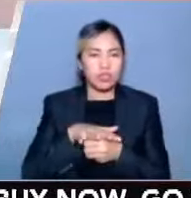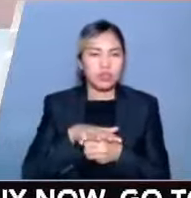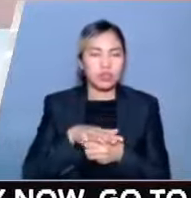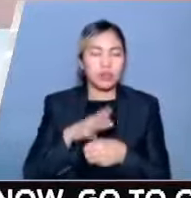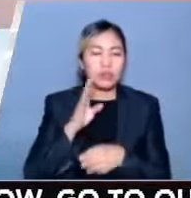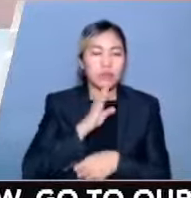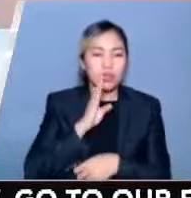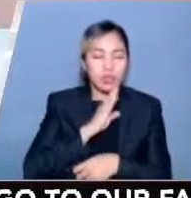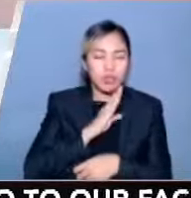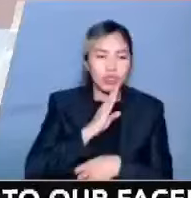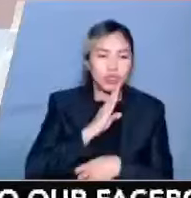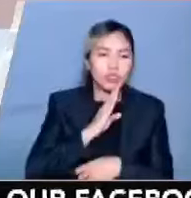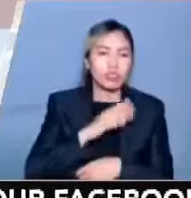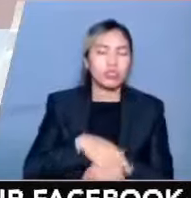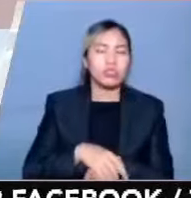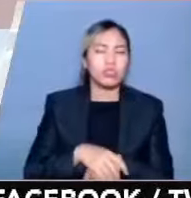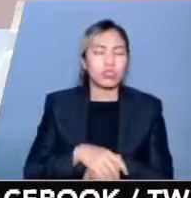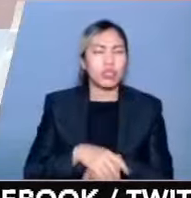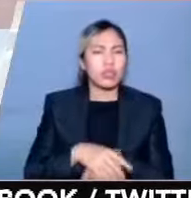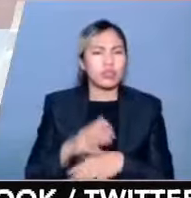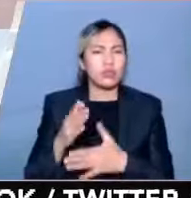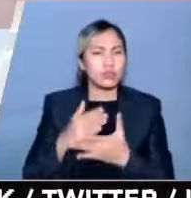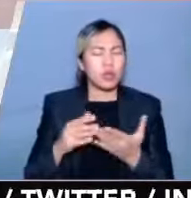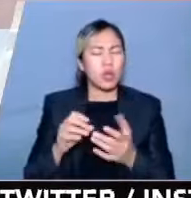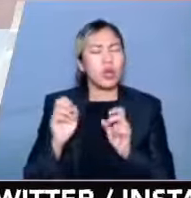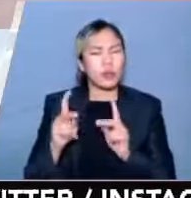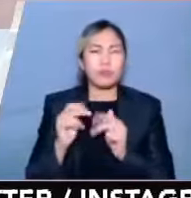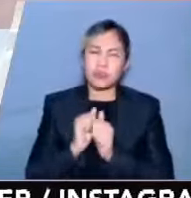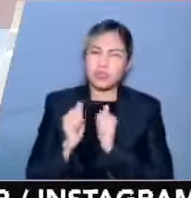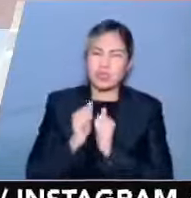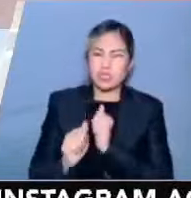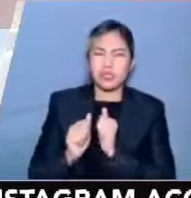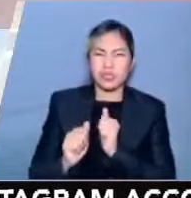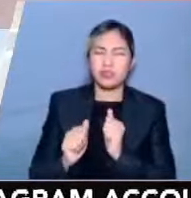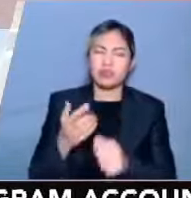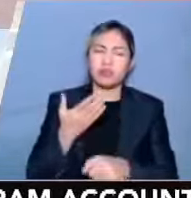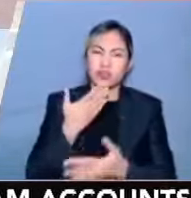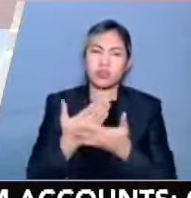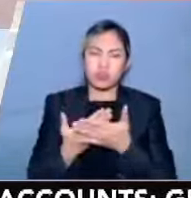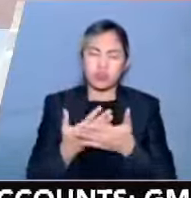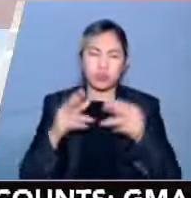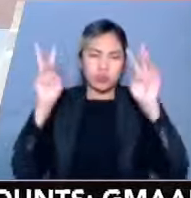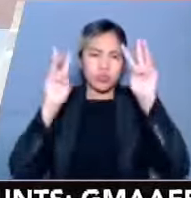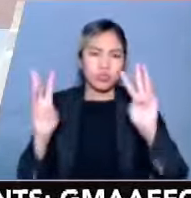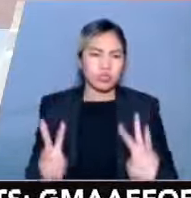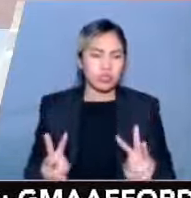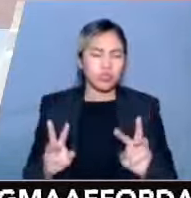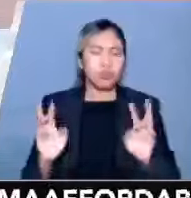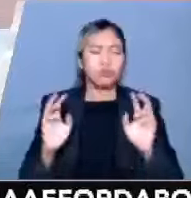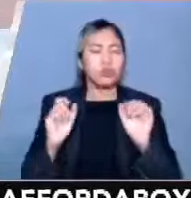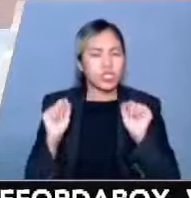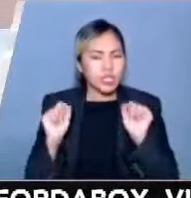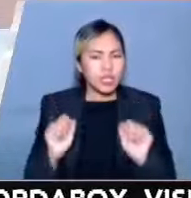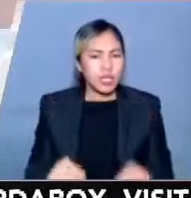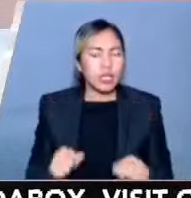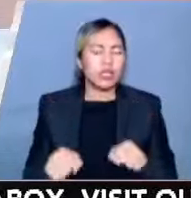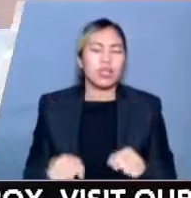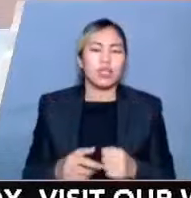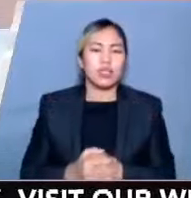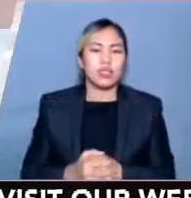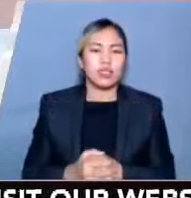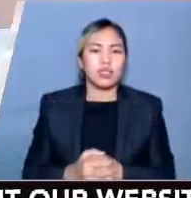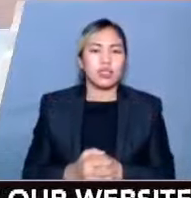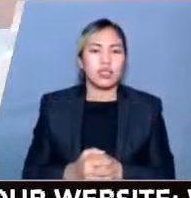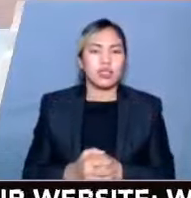na okay, na medyo, when I say okay po, medyo maganda na yung panahon at saka pwede na pong magbalik sa kanilang